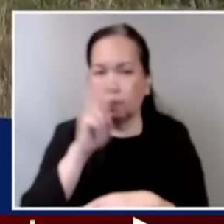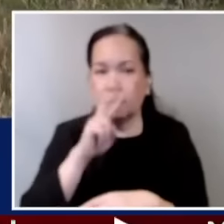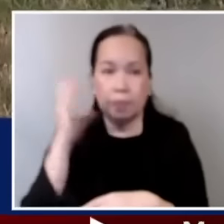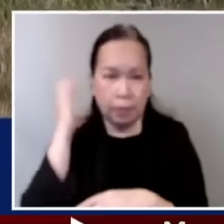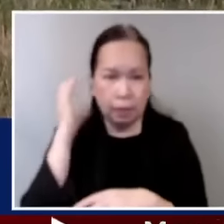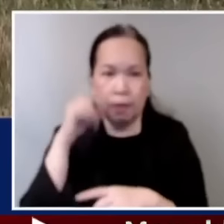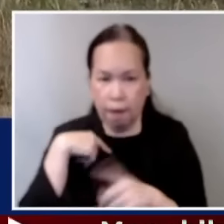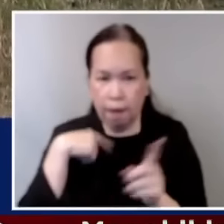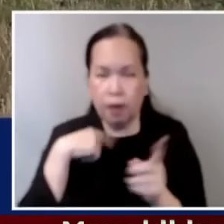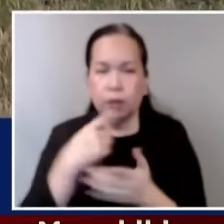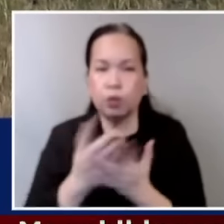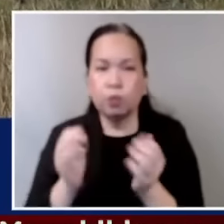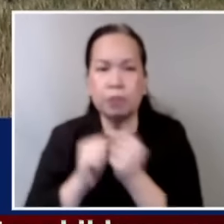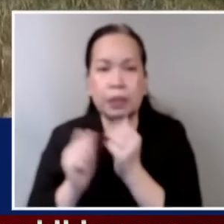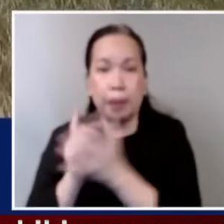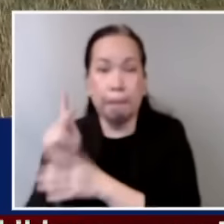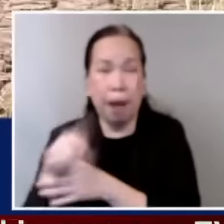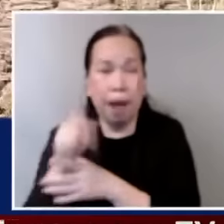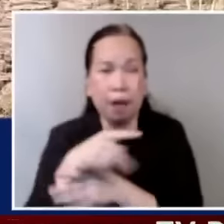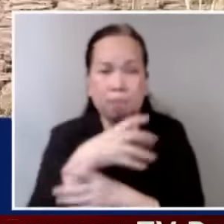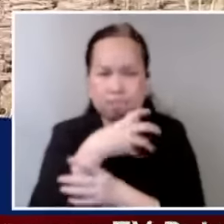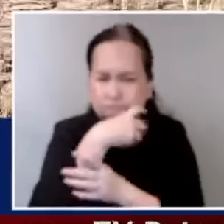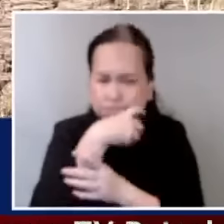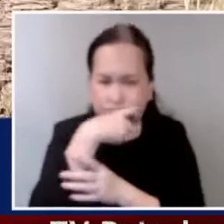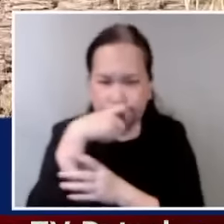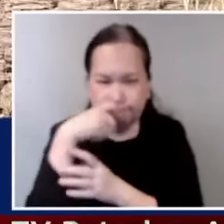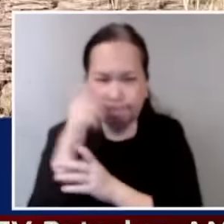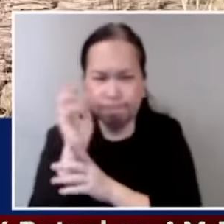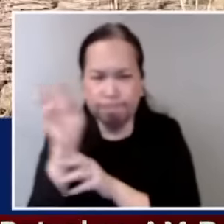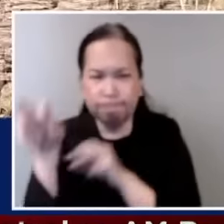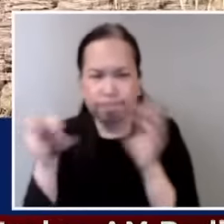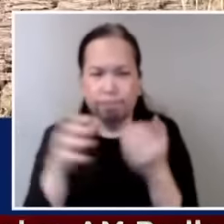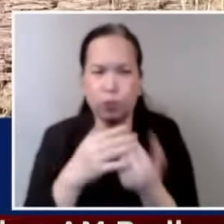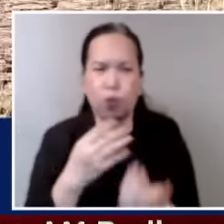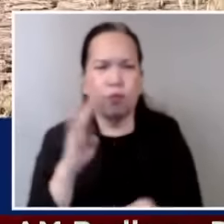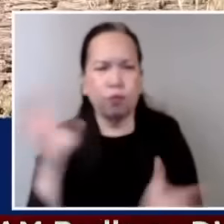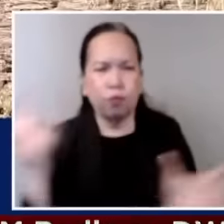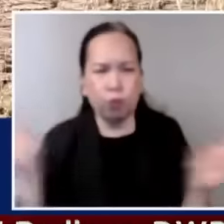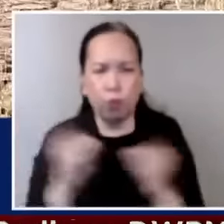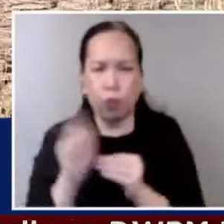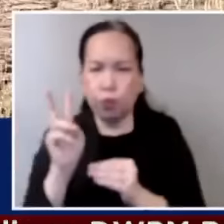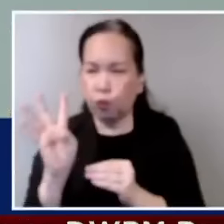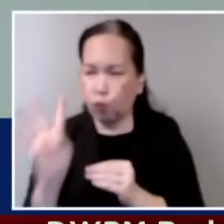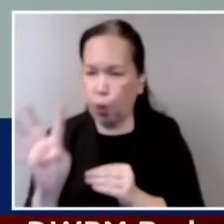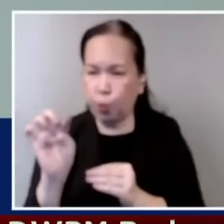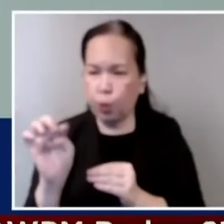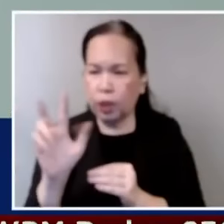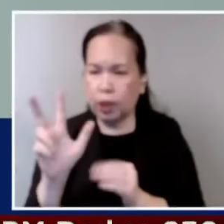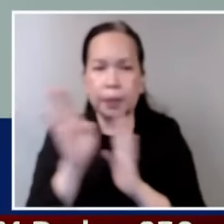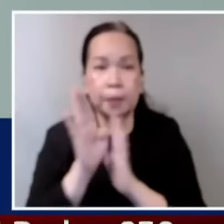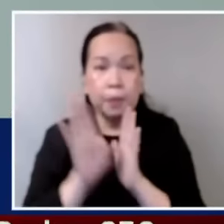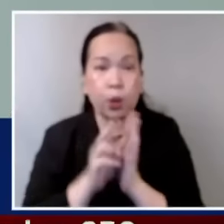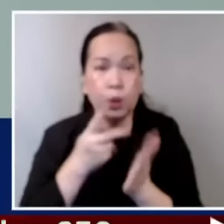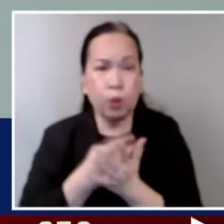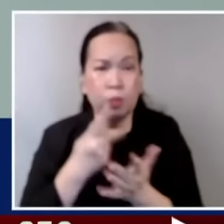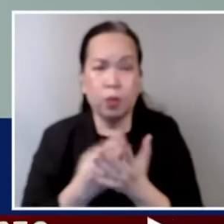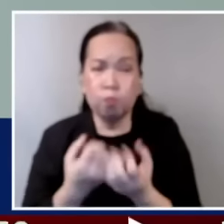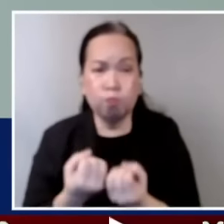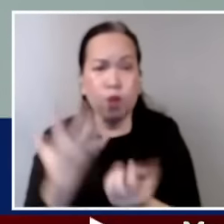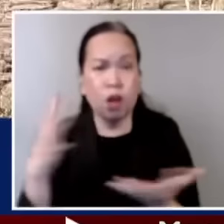hectares ng lupa at aabot na ng higit 4.3 billion pesos ang pinsala. Pero ayon kay Assistant Secretary